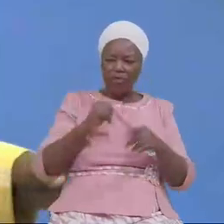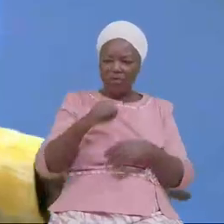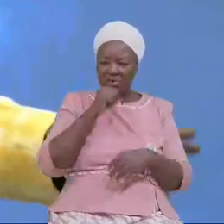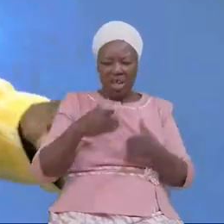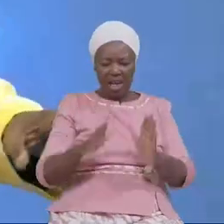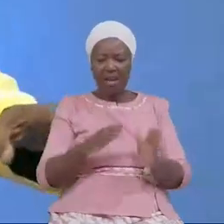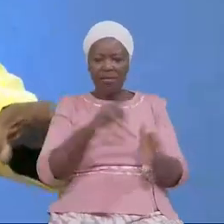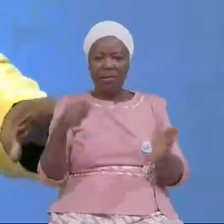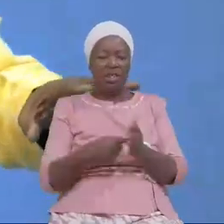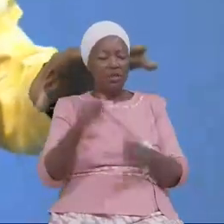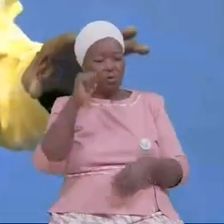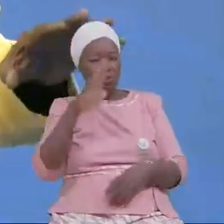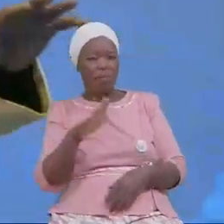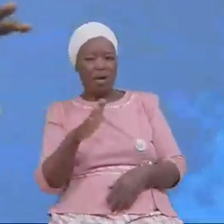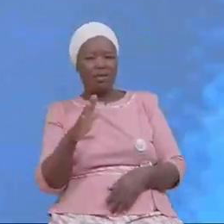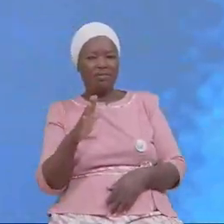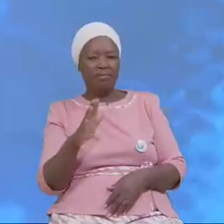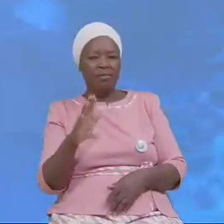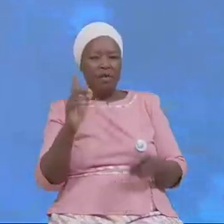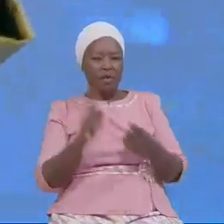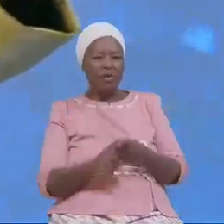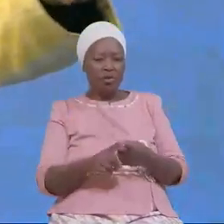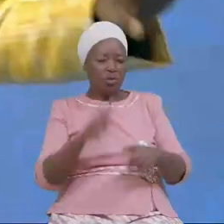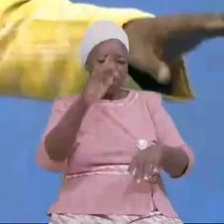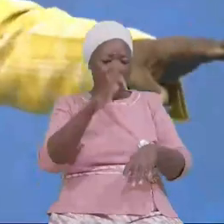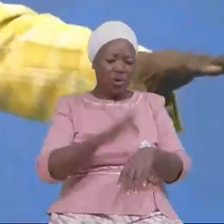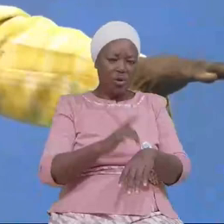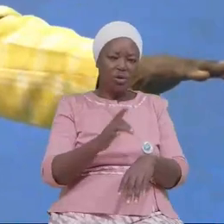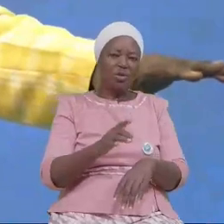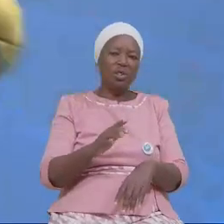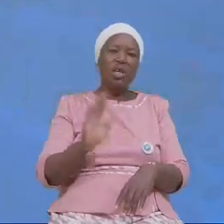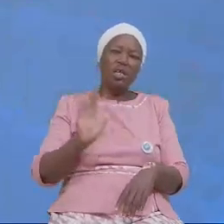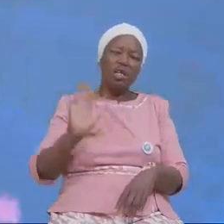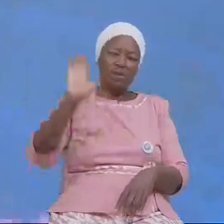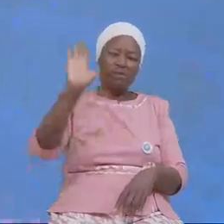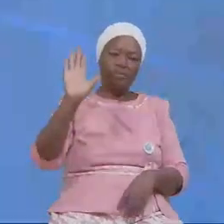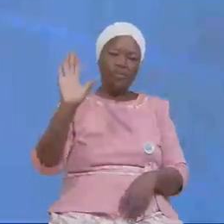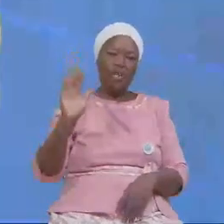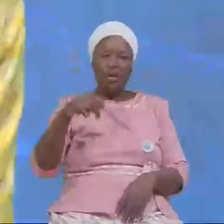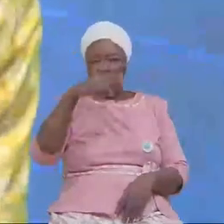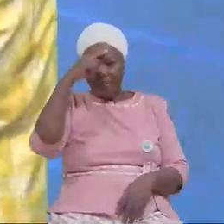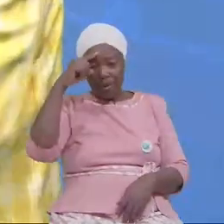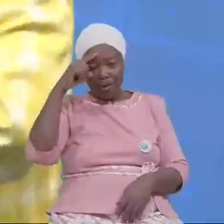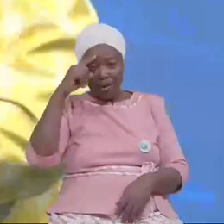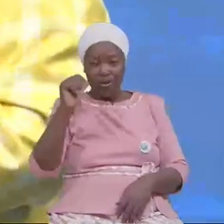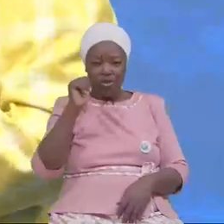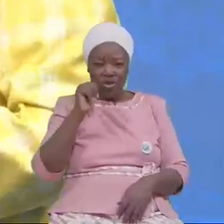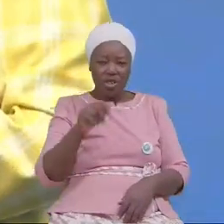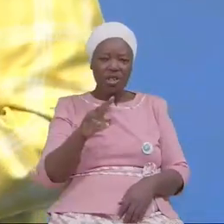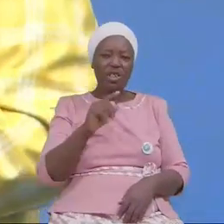si cet homme était prophète, il n'aurait pas permis à cette femme de le toucher, parce qu'elle